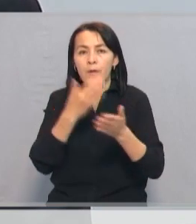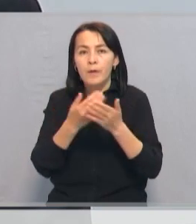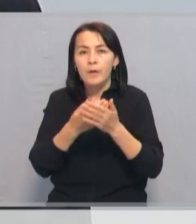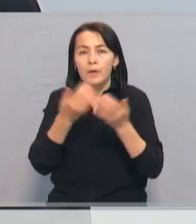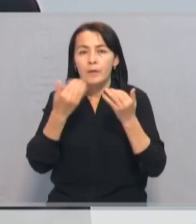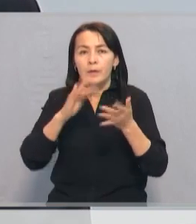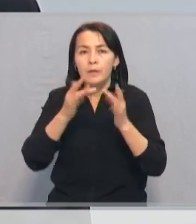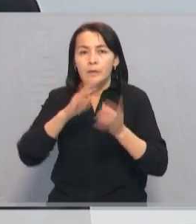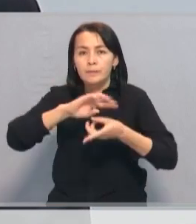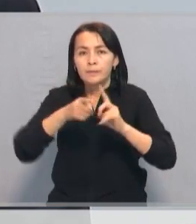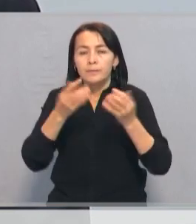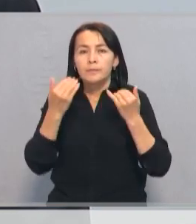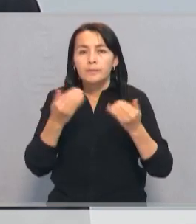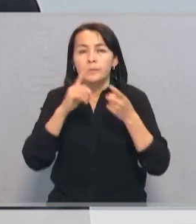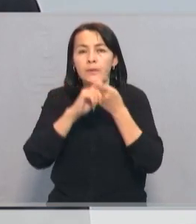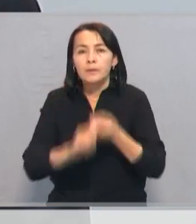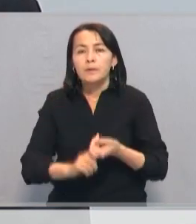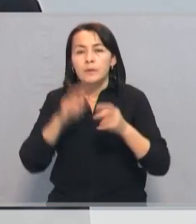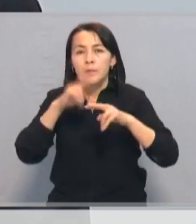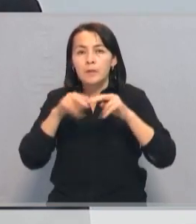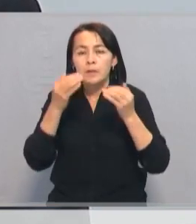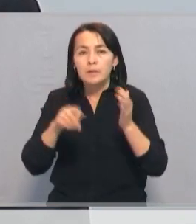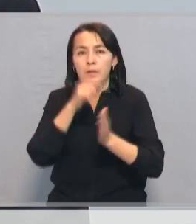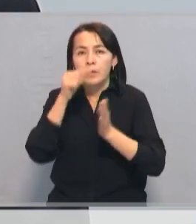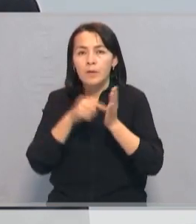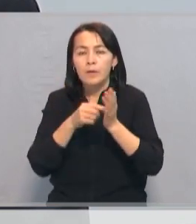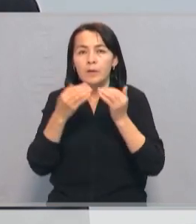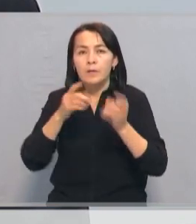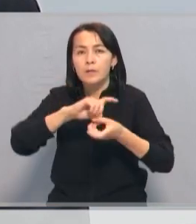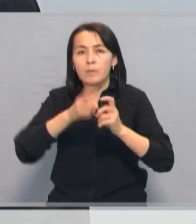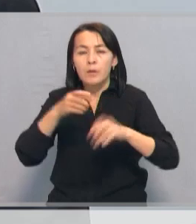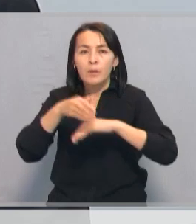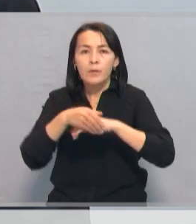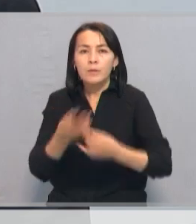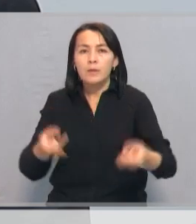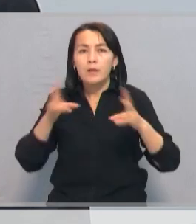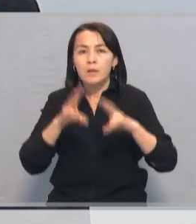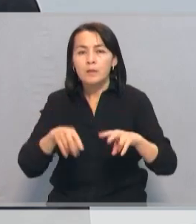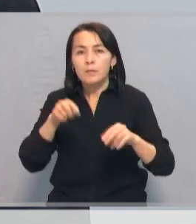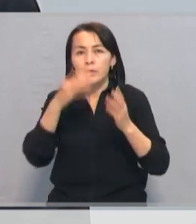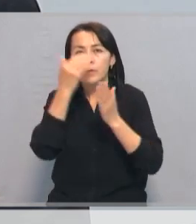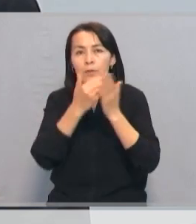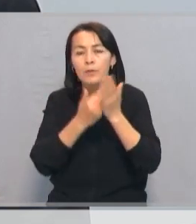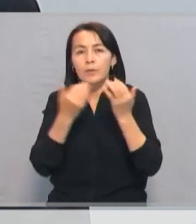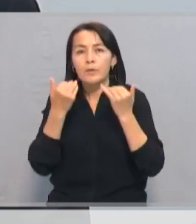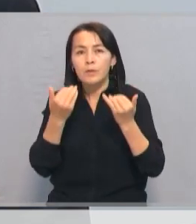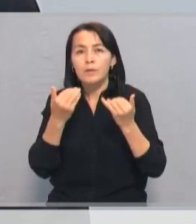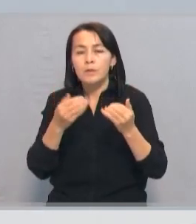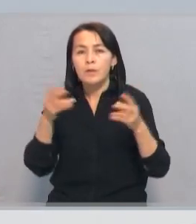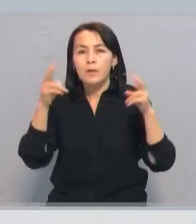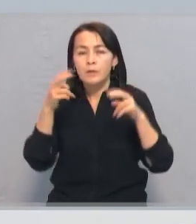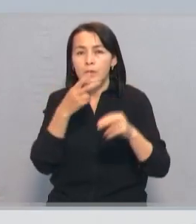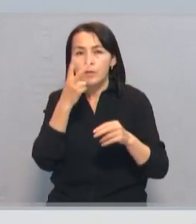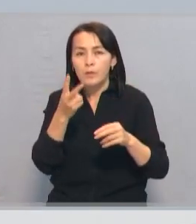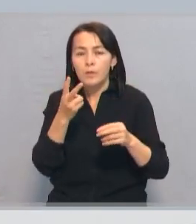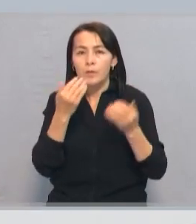по цифровизации процессов, связанных с строительством. Вопрос всесторонней борьбы с коррупцией остается на повестке дня. Проведите внутренний анализ